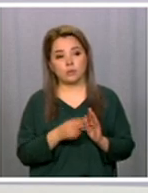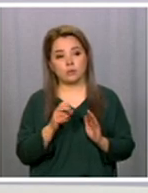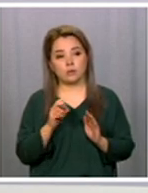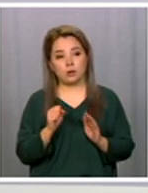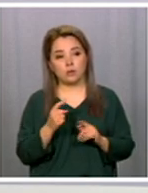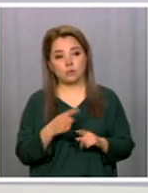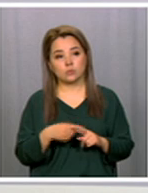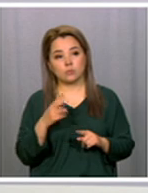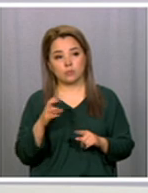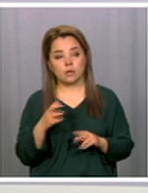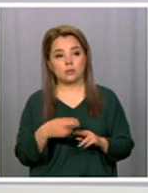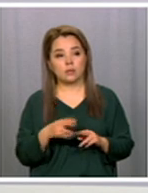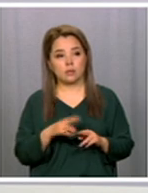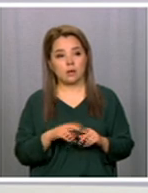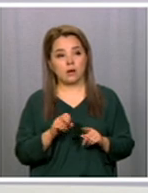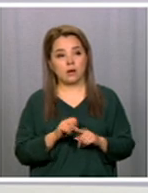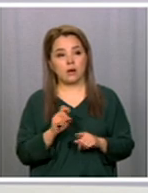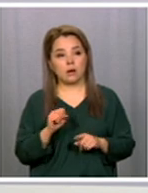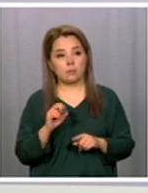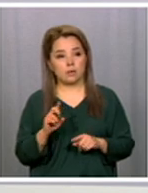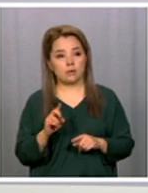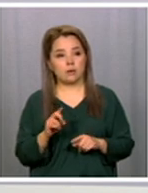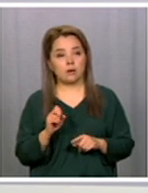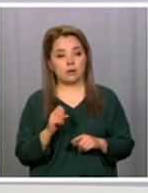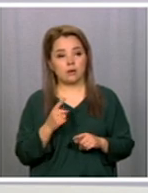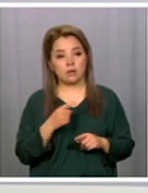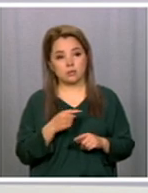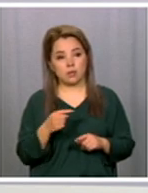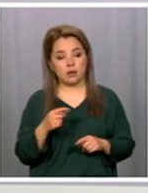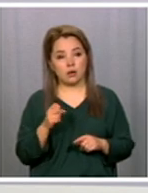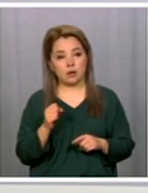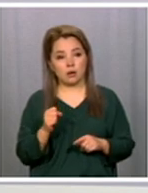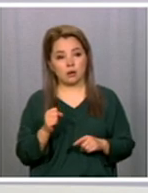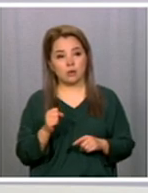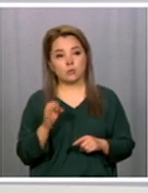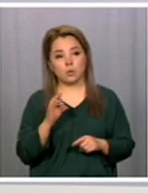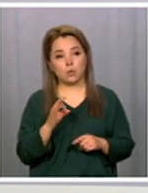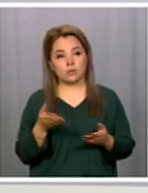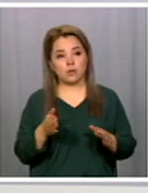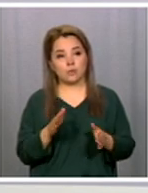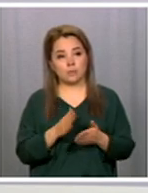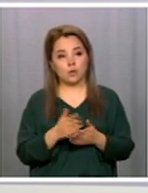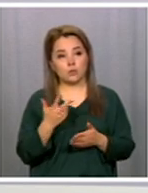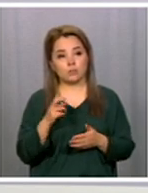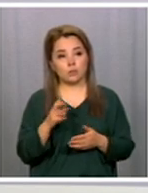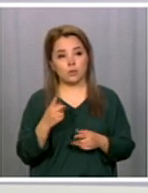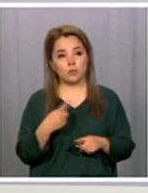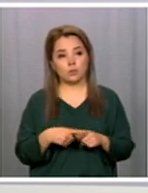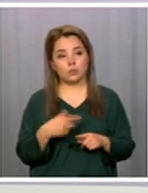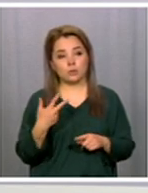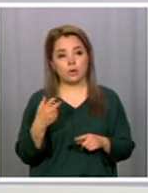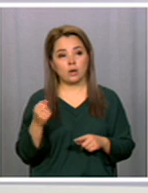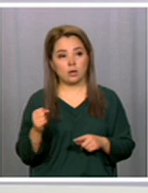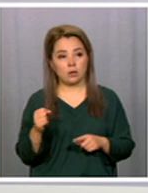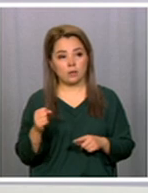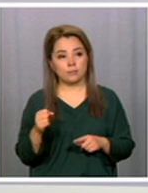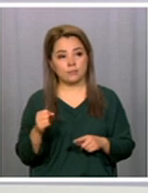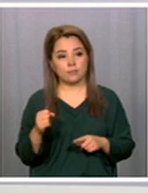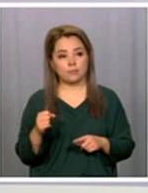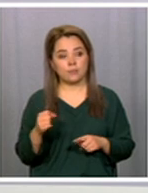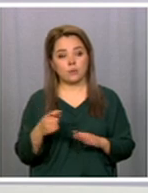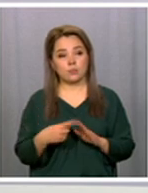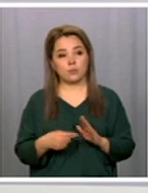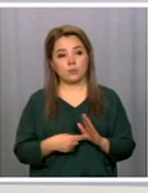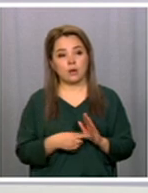Бұл жерде АБ-дан АБ азайтылып 0 болады. Ал онда 3Б қосу 3А